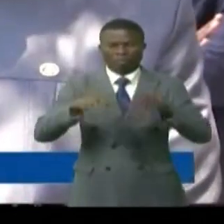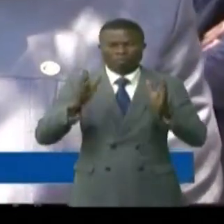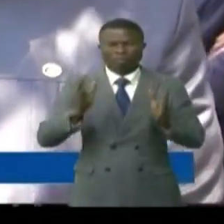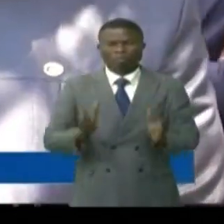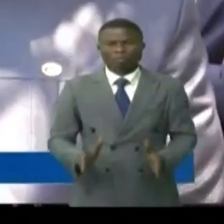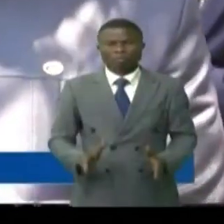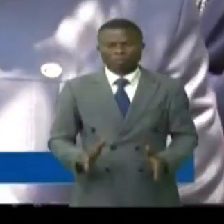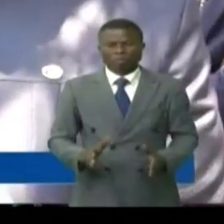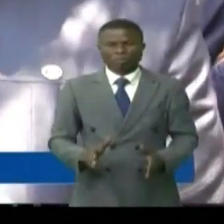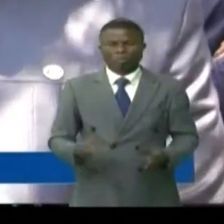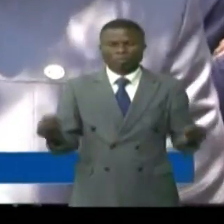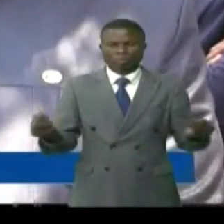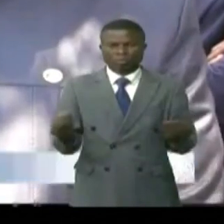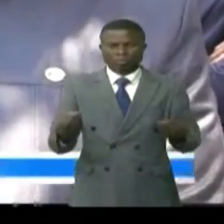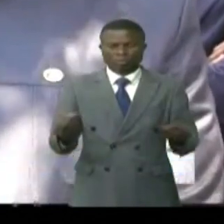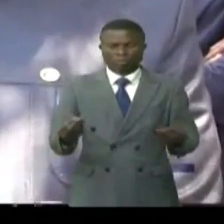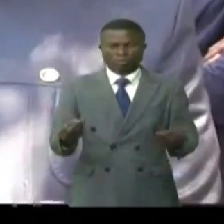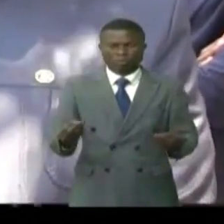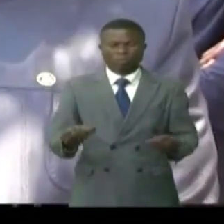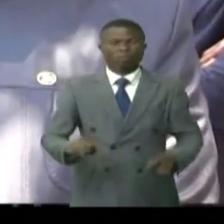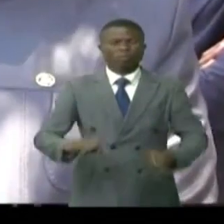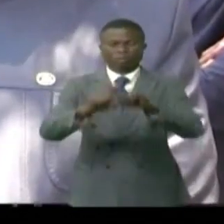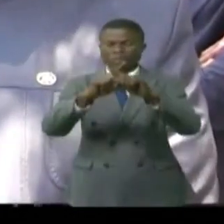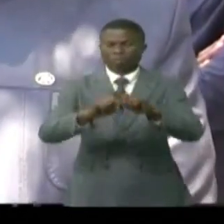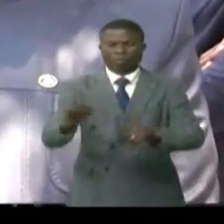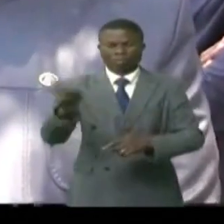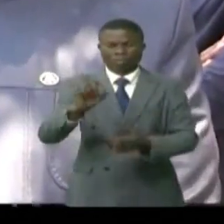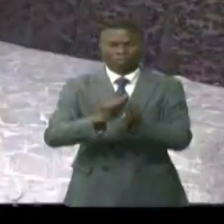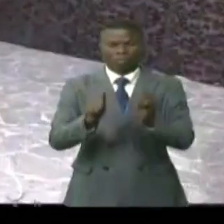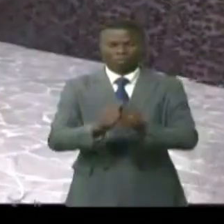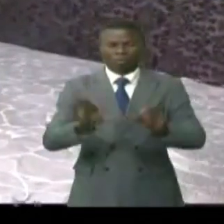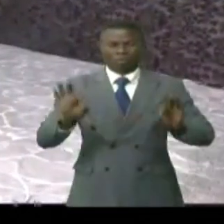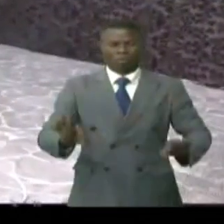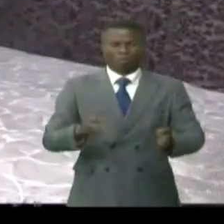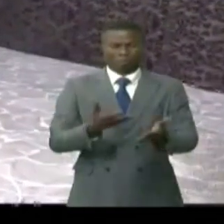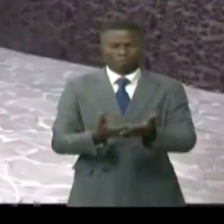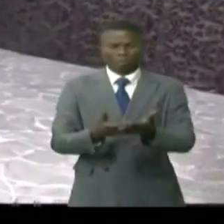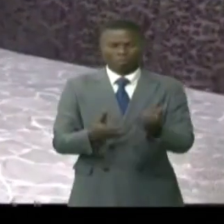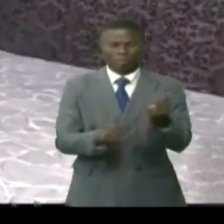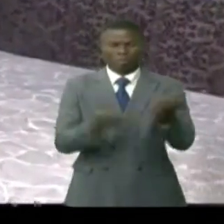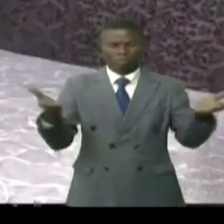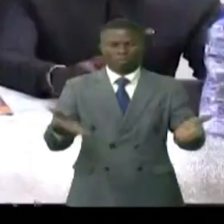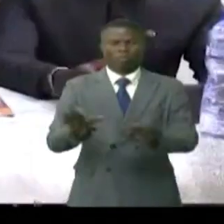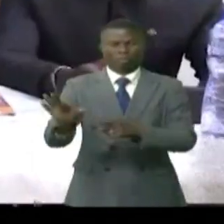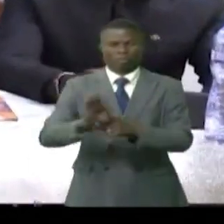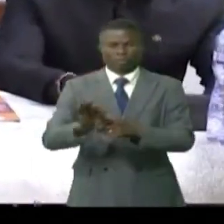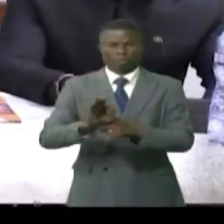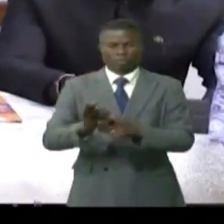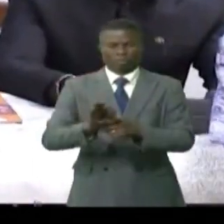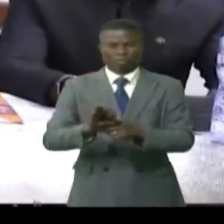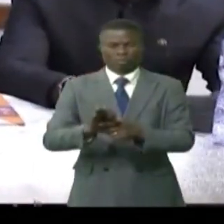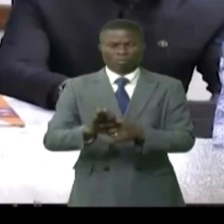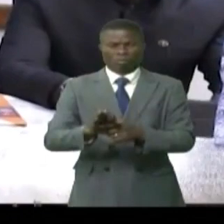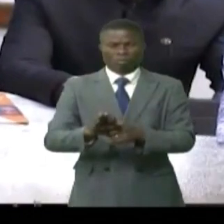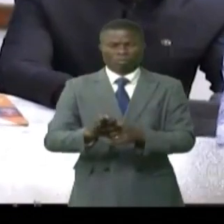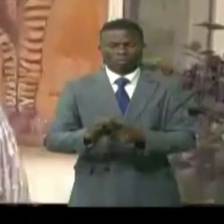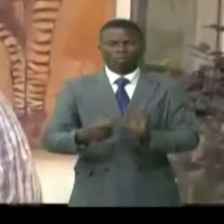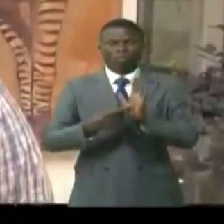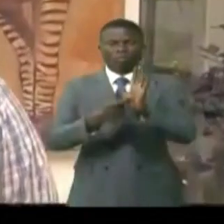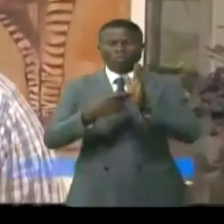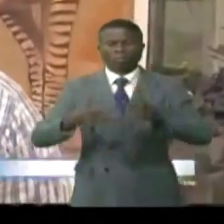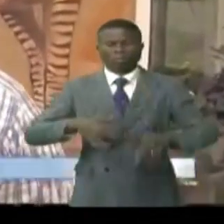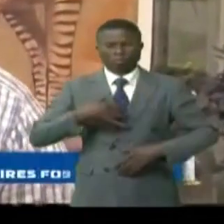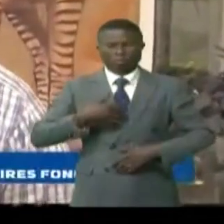congolaise à ne plus avoir des conflits sur le domaine foncier. Les participants à ces assises ont livré leurs